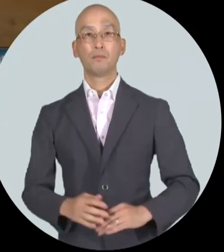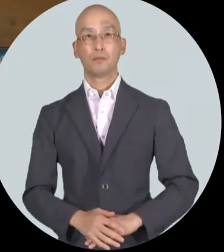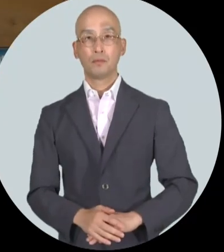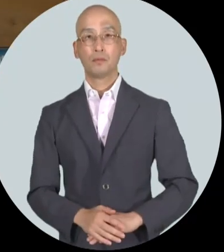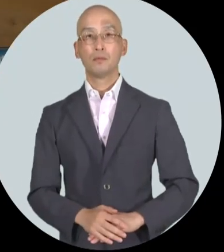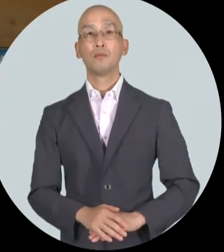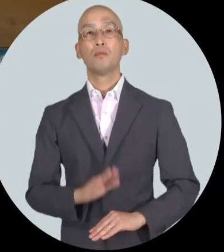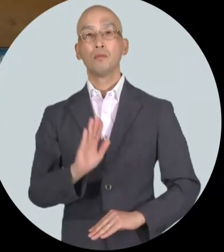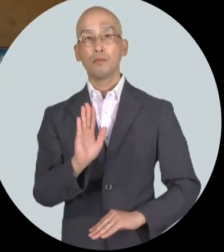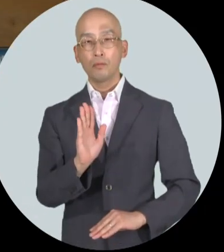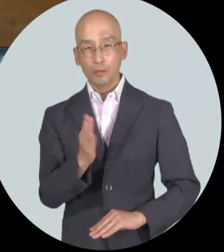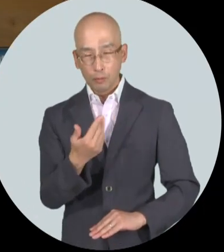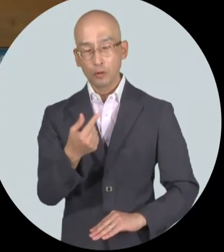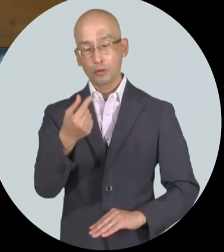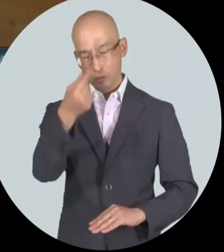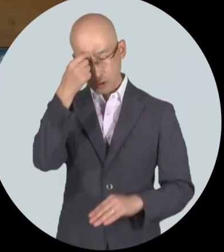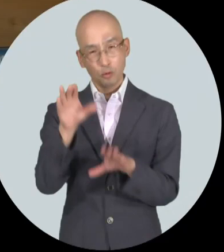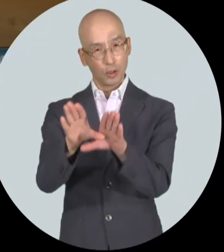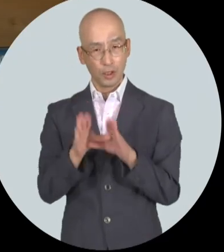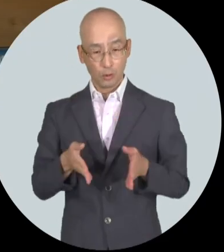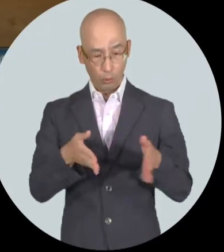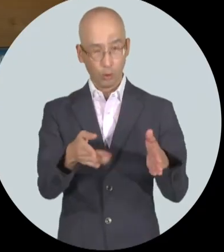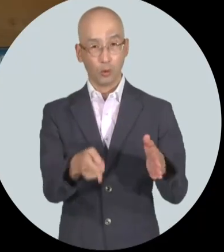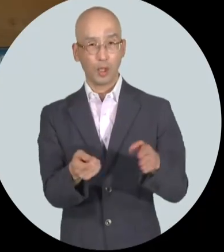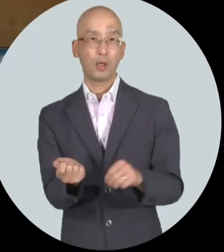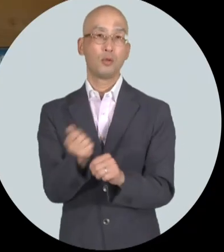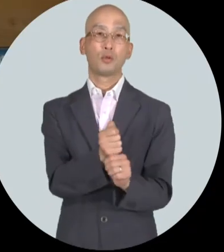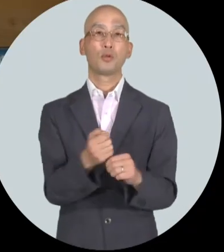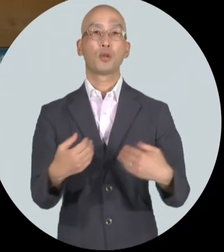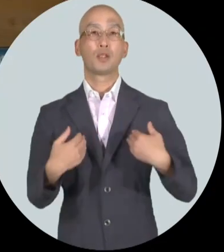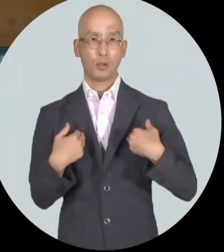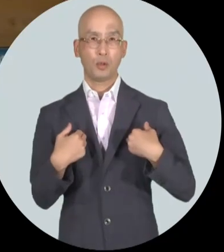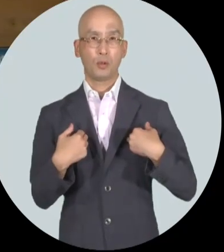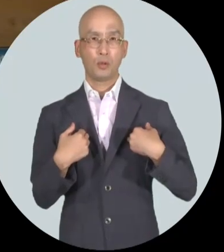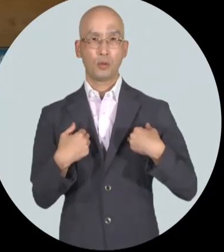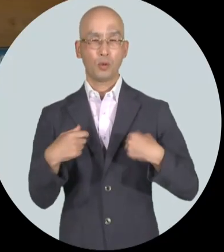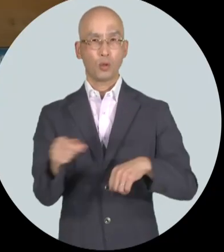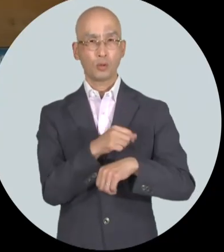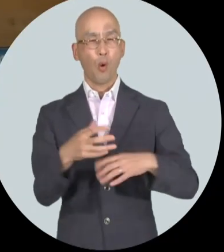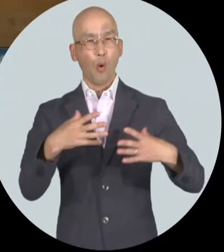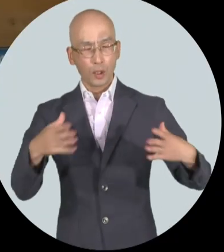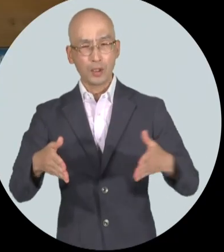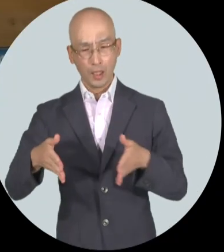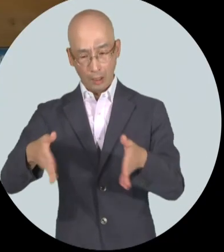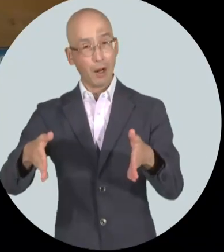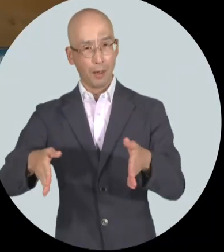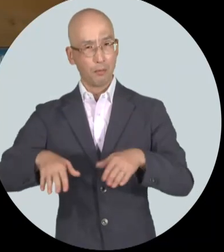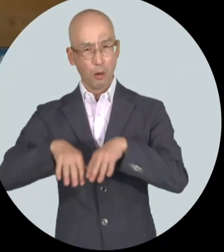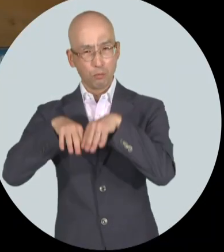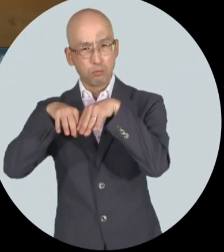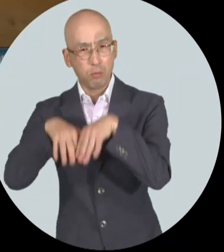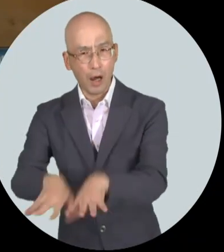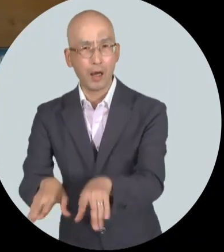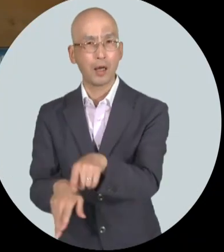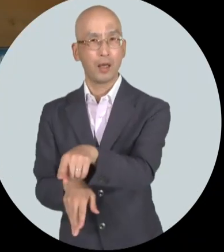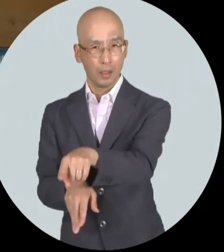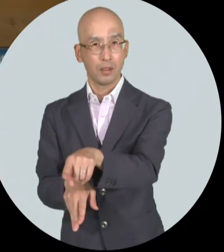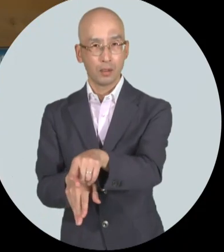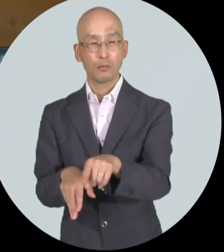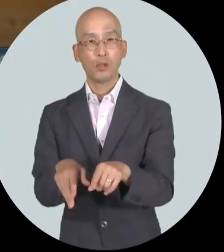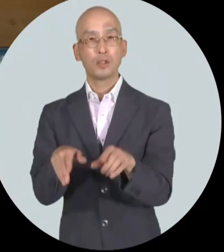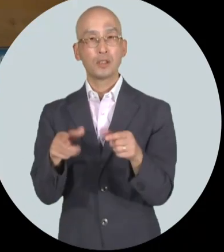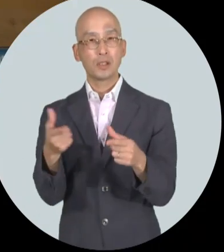した道路の復旧に取り組むほか、特に大きな被害が発生しております宇谷川につきましてもしっかりと予算措置